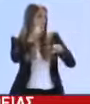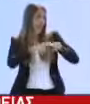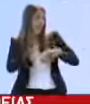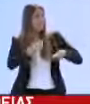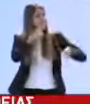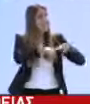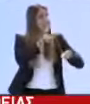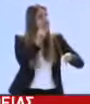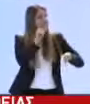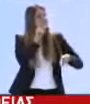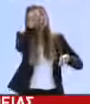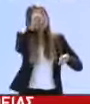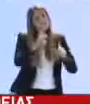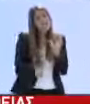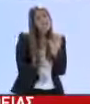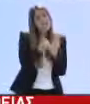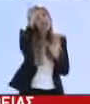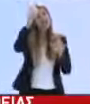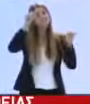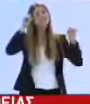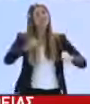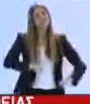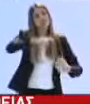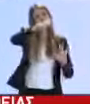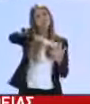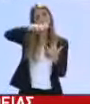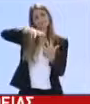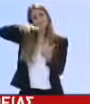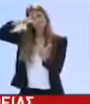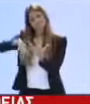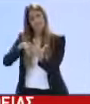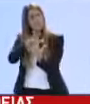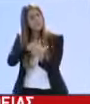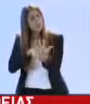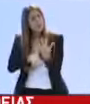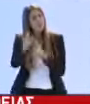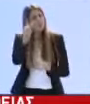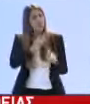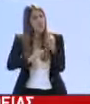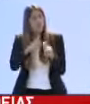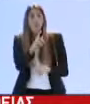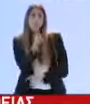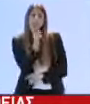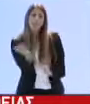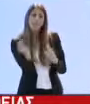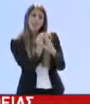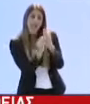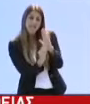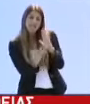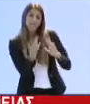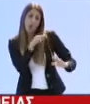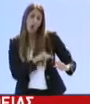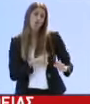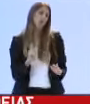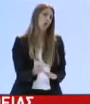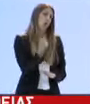Έλληνες σε αυτήν την νέα, στην πλατιά συμφωνία αλήθειας, με πολιτικές που ωφελούν τους πολλούς